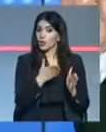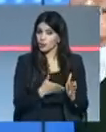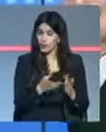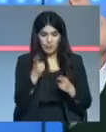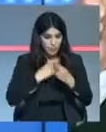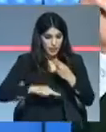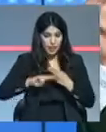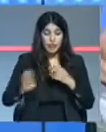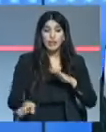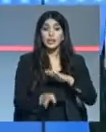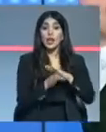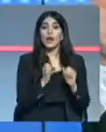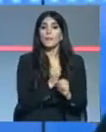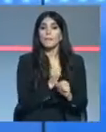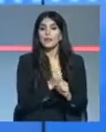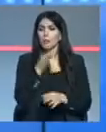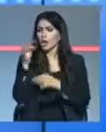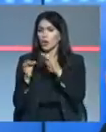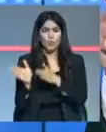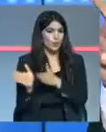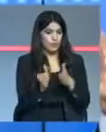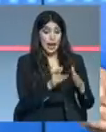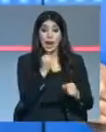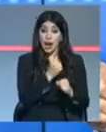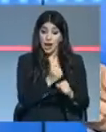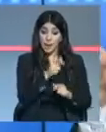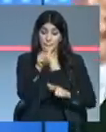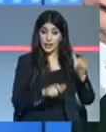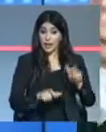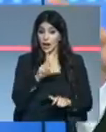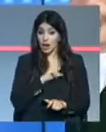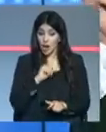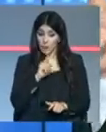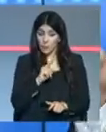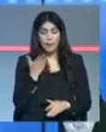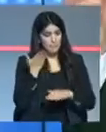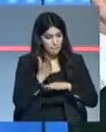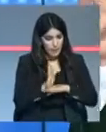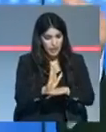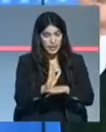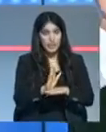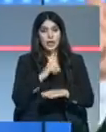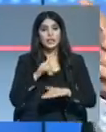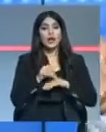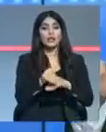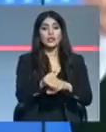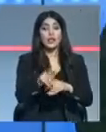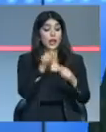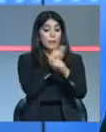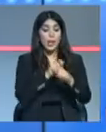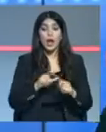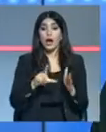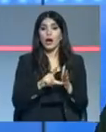من المنجز وليس انطلاقا من الحديث المنجز اللي قامت به الوحدات الامنيه ذهبت وانها تعمل تحت غطاء القانون